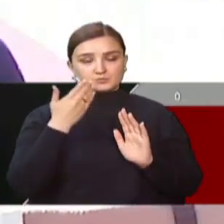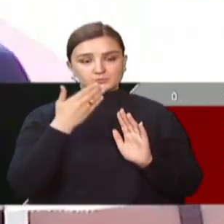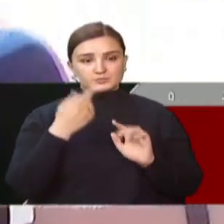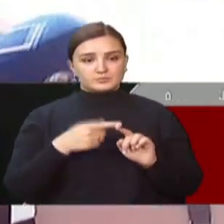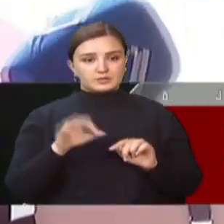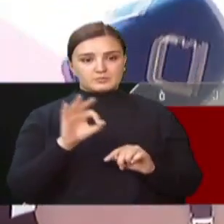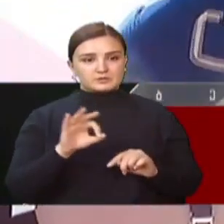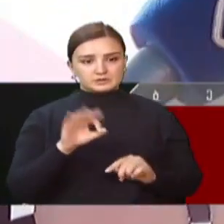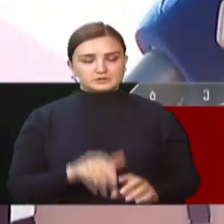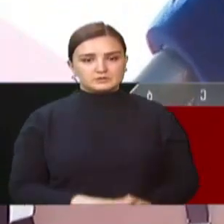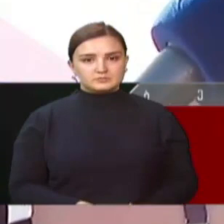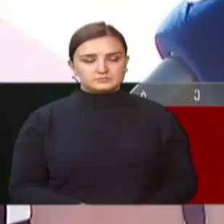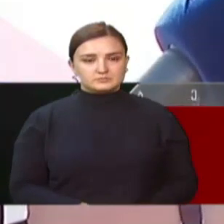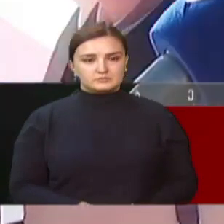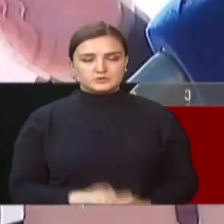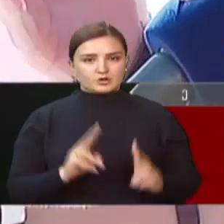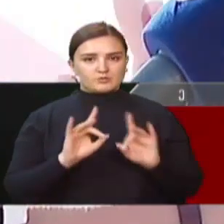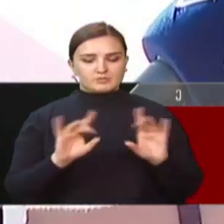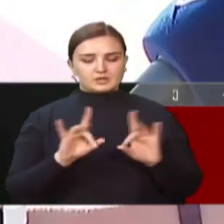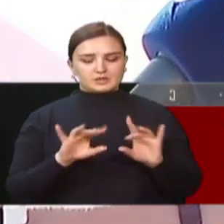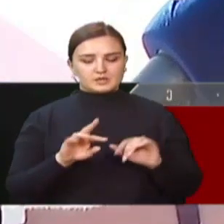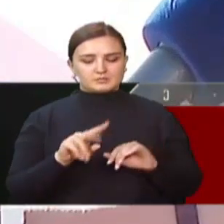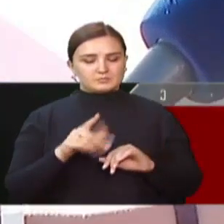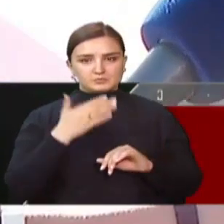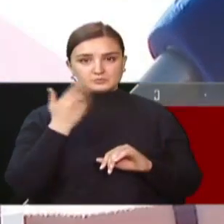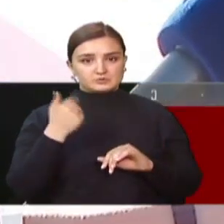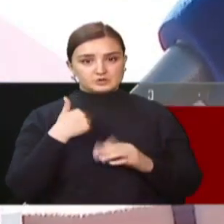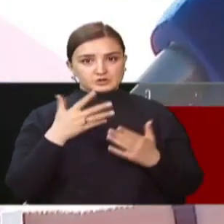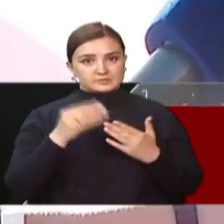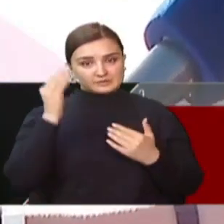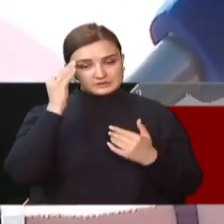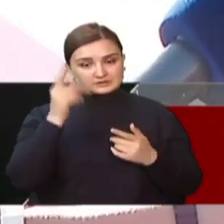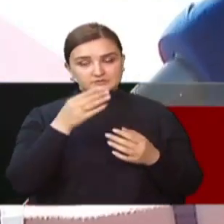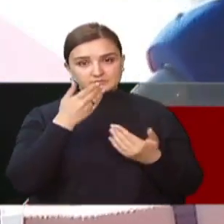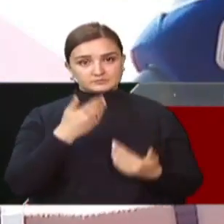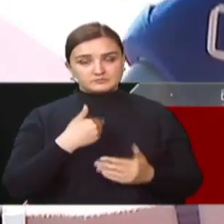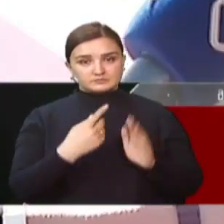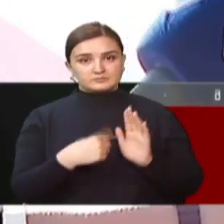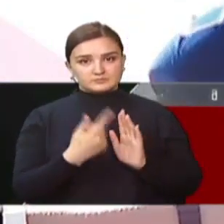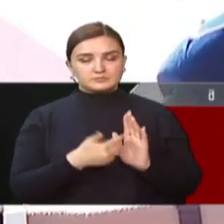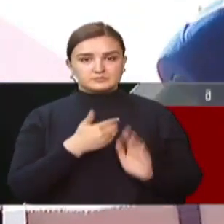ამაზე არ გავაკეთებდი კომენტარს სხვაგან ჩემი ინიციატივით მაგრამ რადგანაც გითხეთ მინდა კიდევ ერთხელ